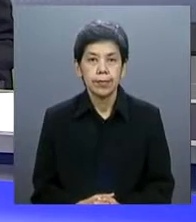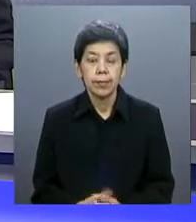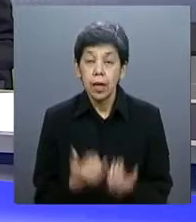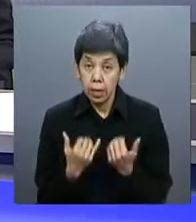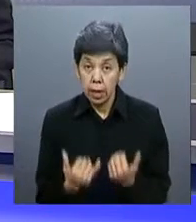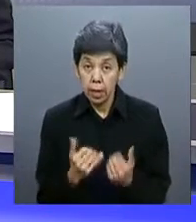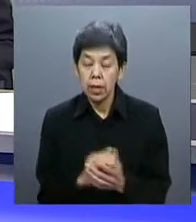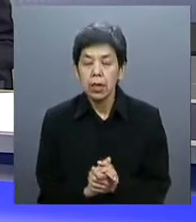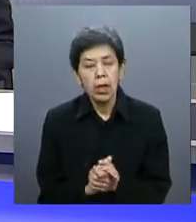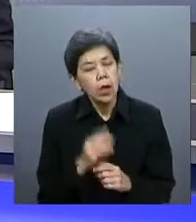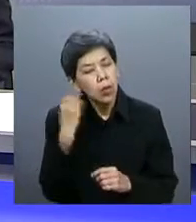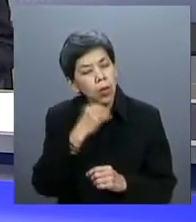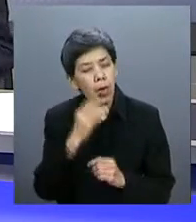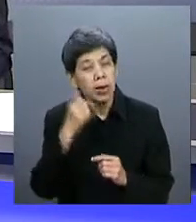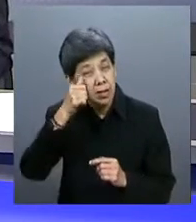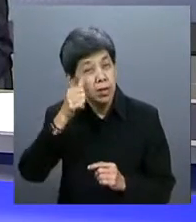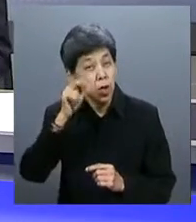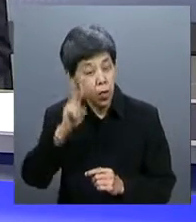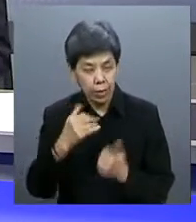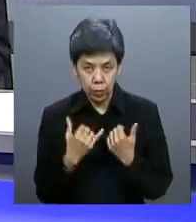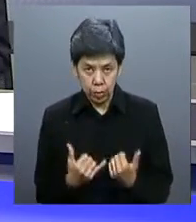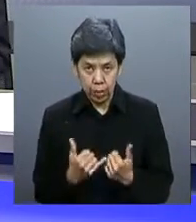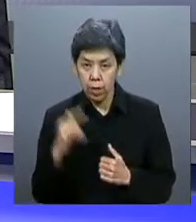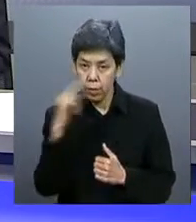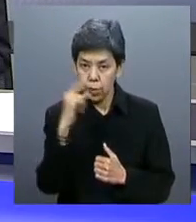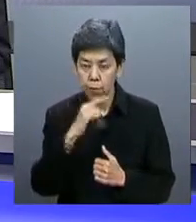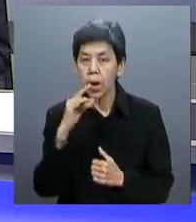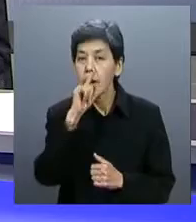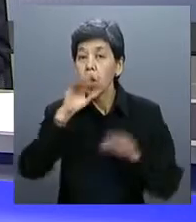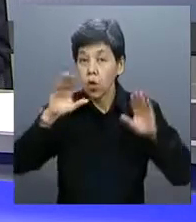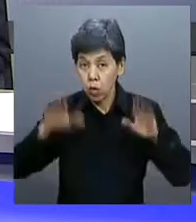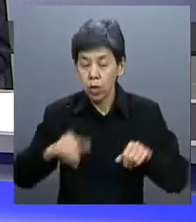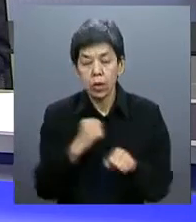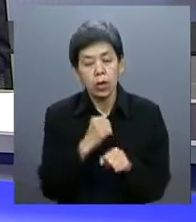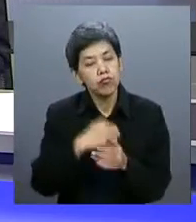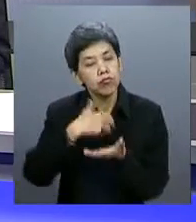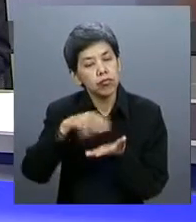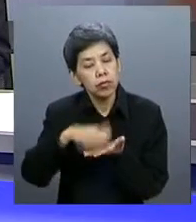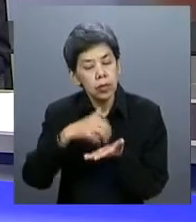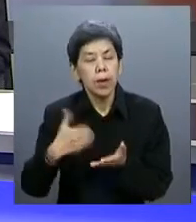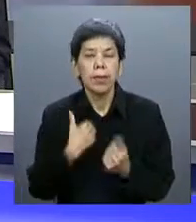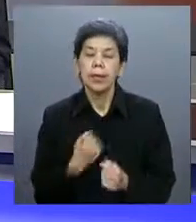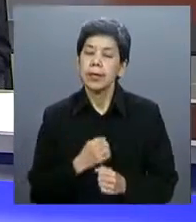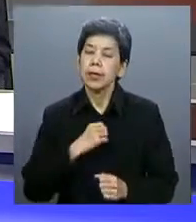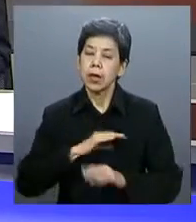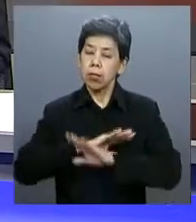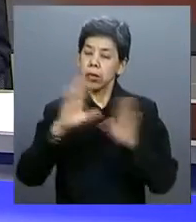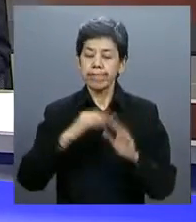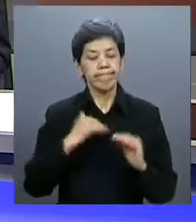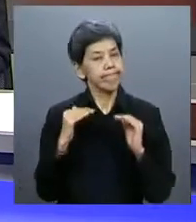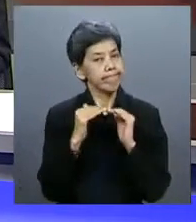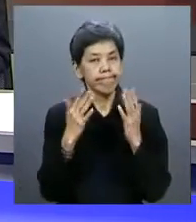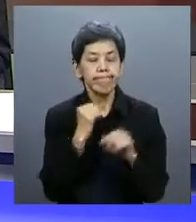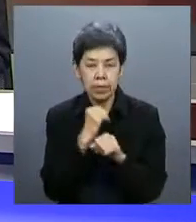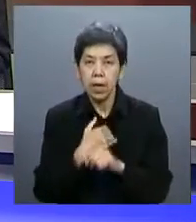หลังจากถูกวิพากษ์วิจารณ์มาตลอด2วันที่ผ่านมาวันนี้นักบินของสายการบินนกแอร์ออกมาเปิดใจนะครับว่าถูกเลิกจ้างไม่เป็นธรรมพ